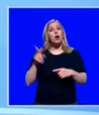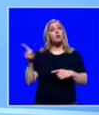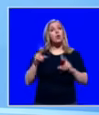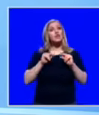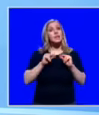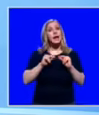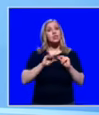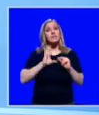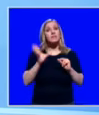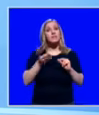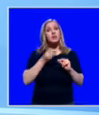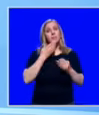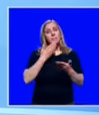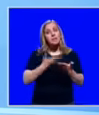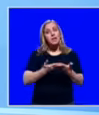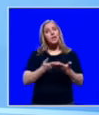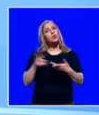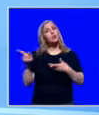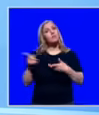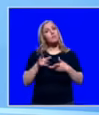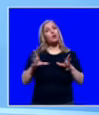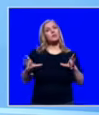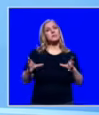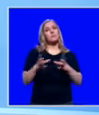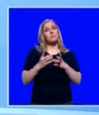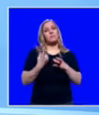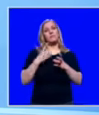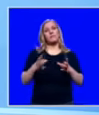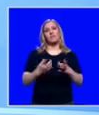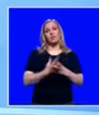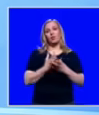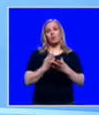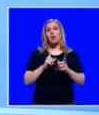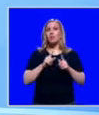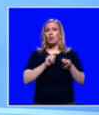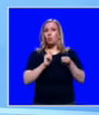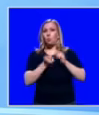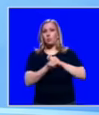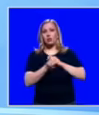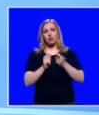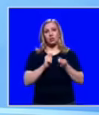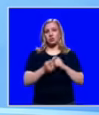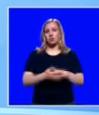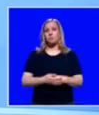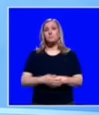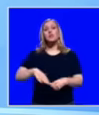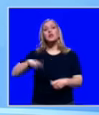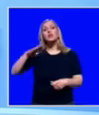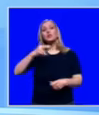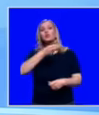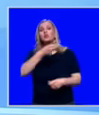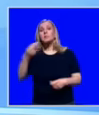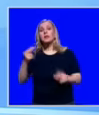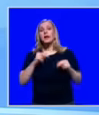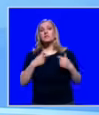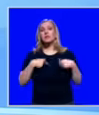аз си казах всичко, той да си признае, тогава бих могъл да застана с него в един отбор. Не да обръща нещата обратно. Службите казват, ние